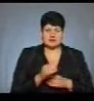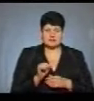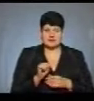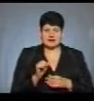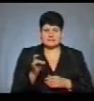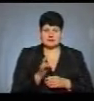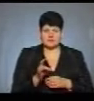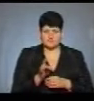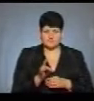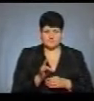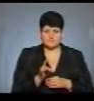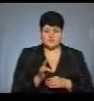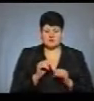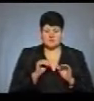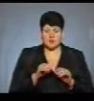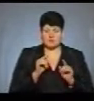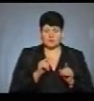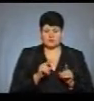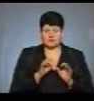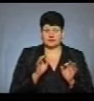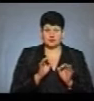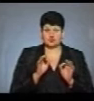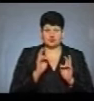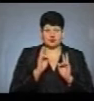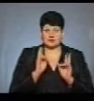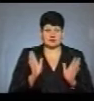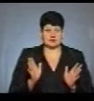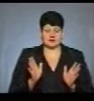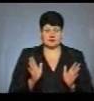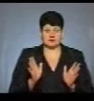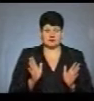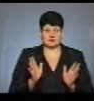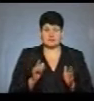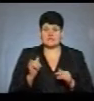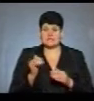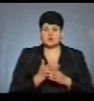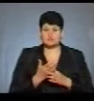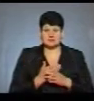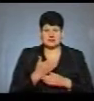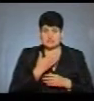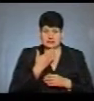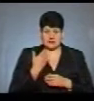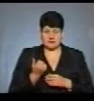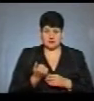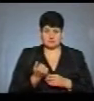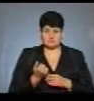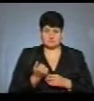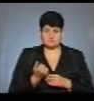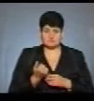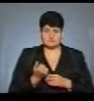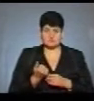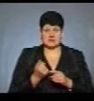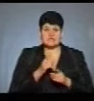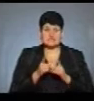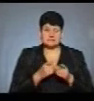Теребовлянському районі. І справа в тому, що вони нічого не знають, і субсидії немає. Змін